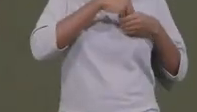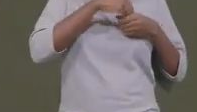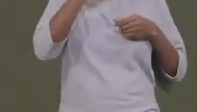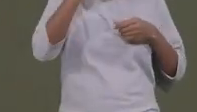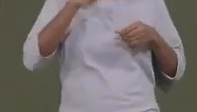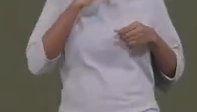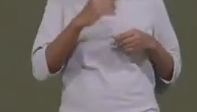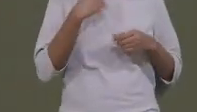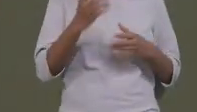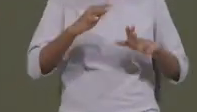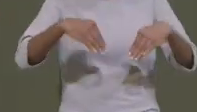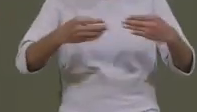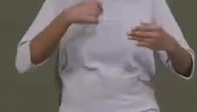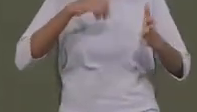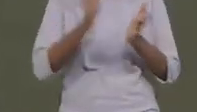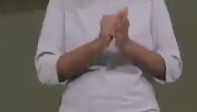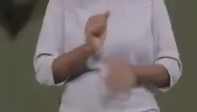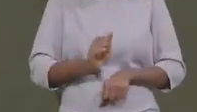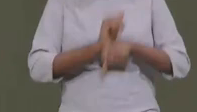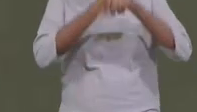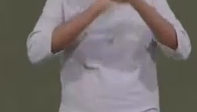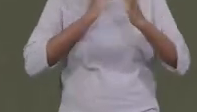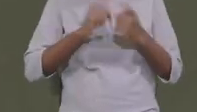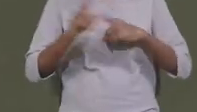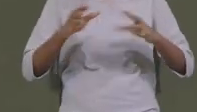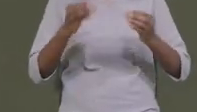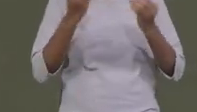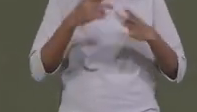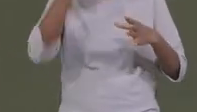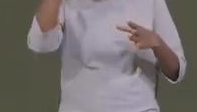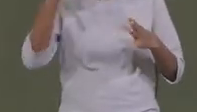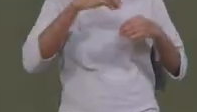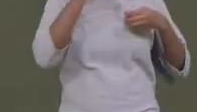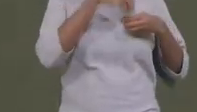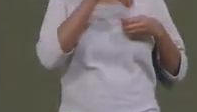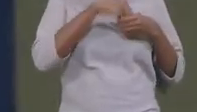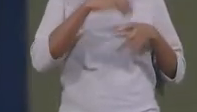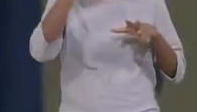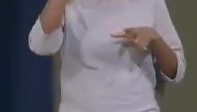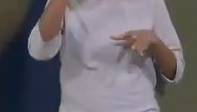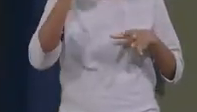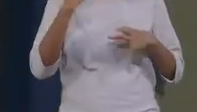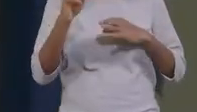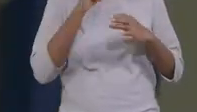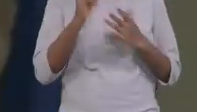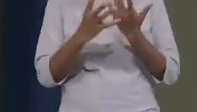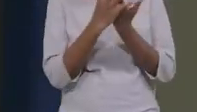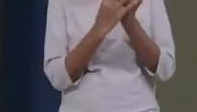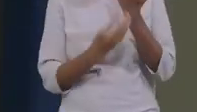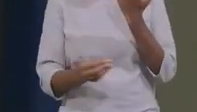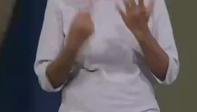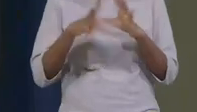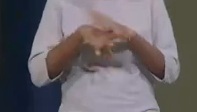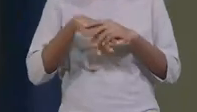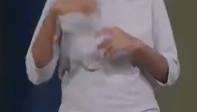dit, donne-moi cette montagne, je vais faire plus. L'homme intérieur ne